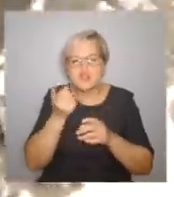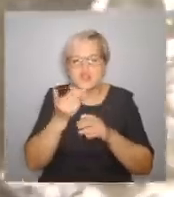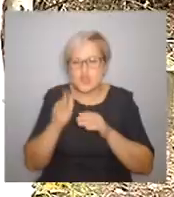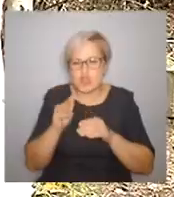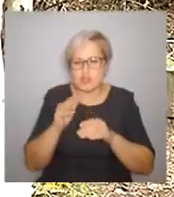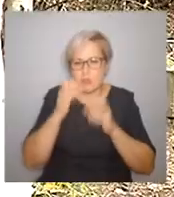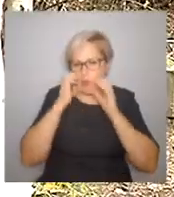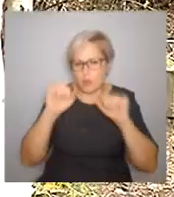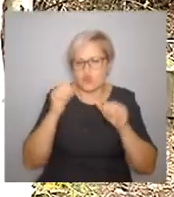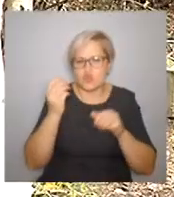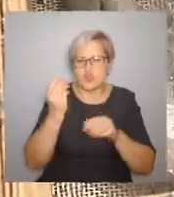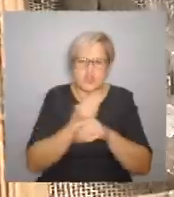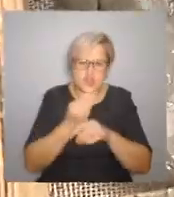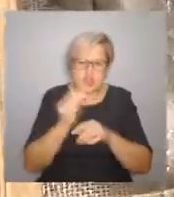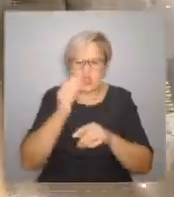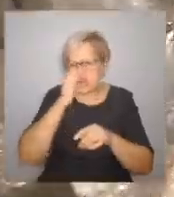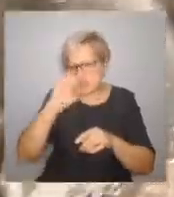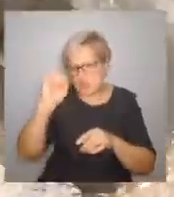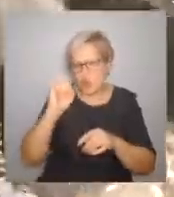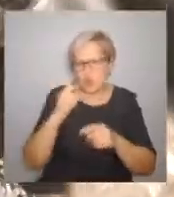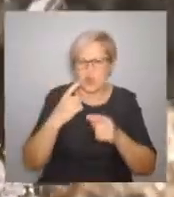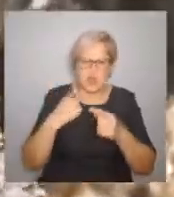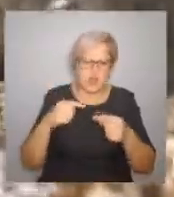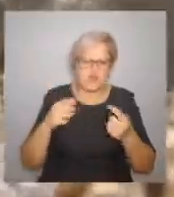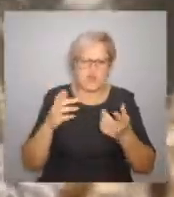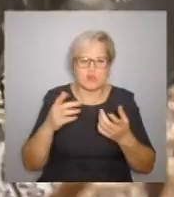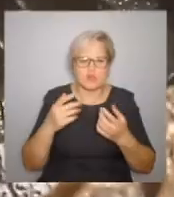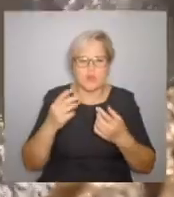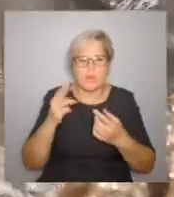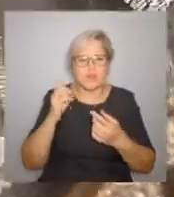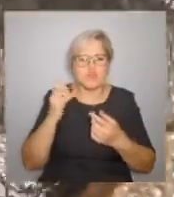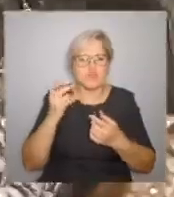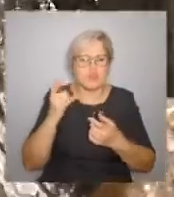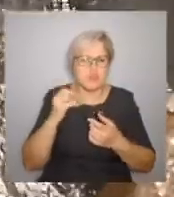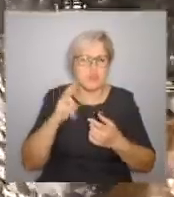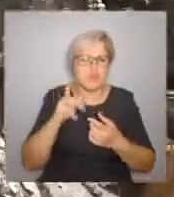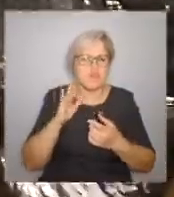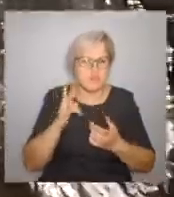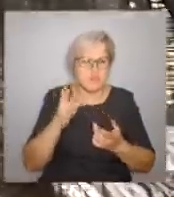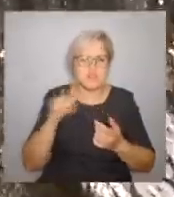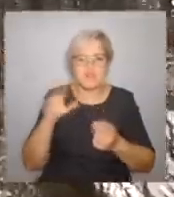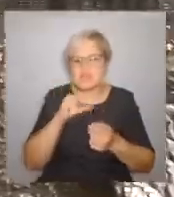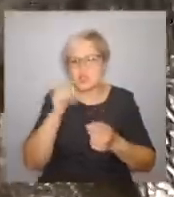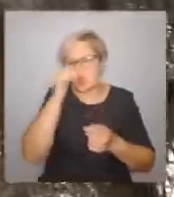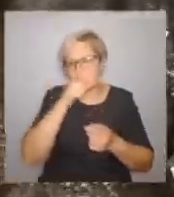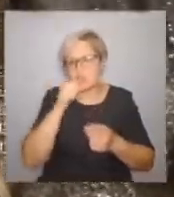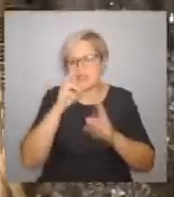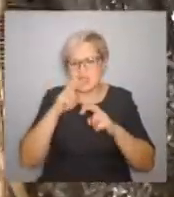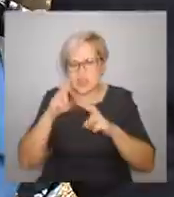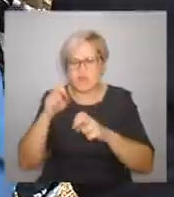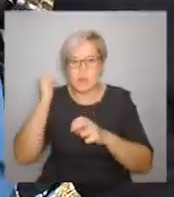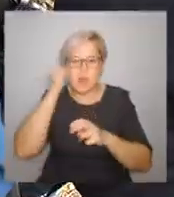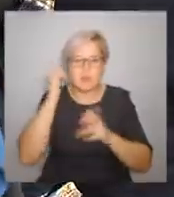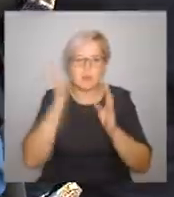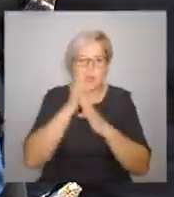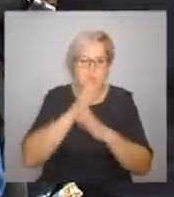носорогов, либо, возможно, даже пещерных львов. За все годы исследований памятник природы регионального